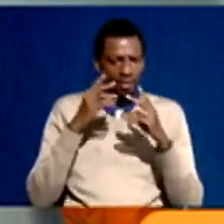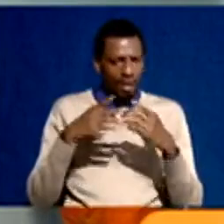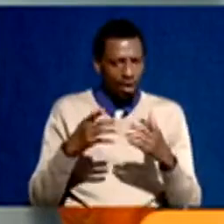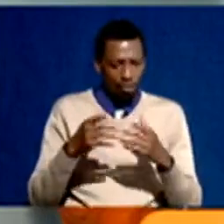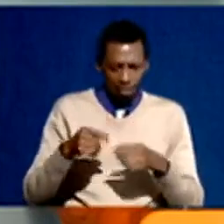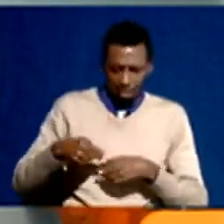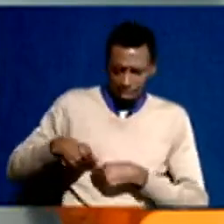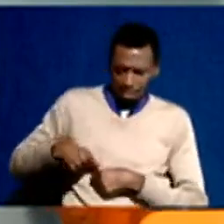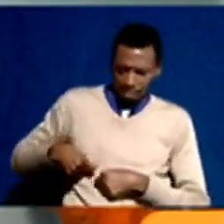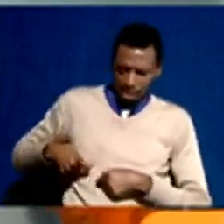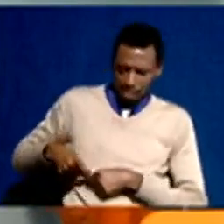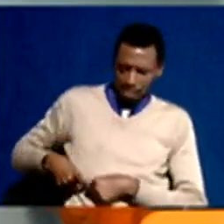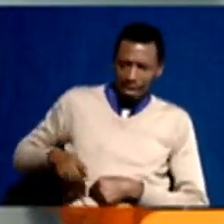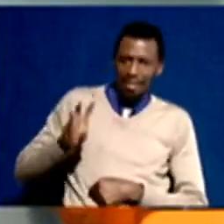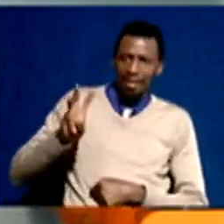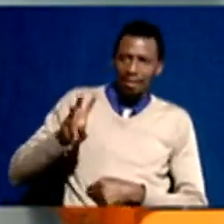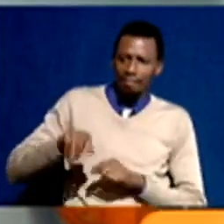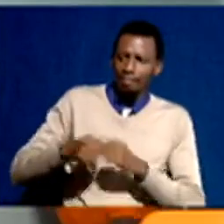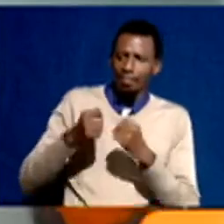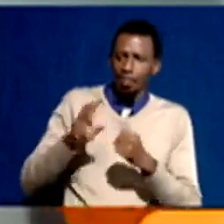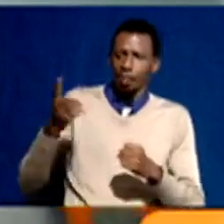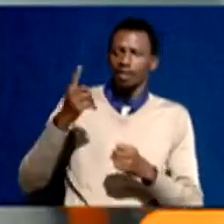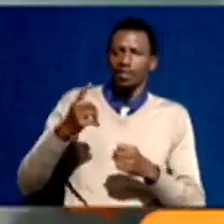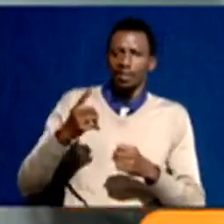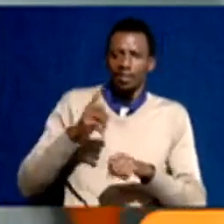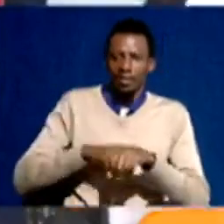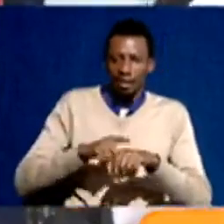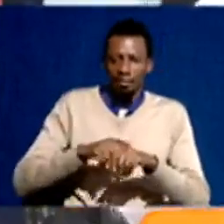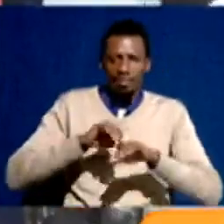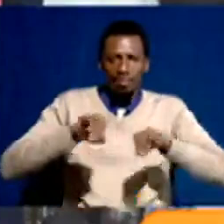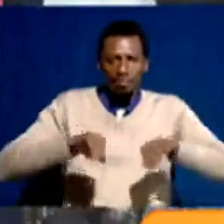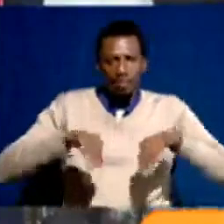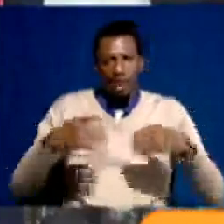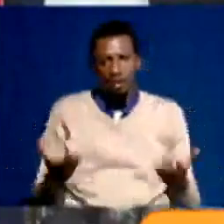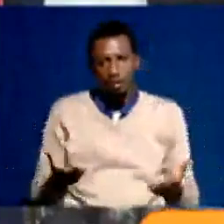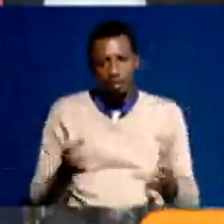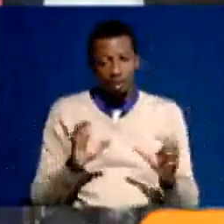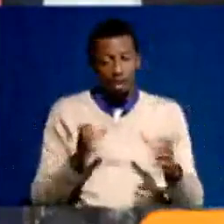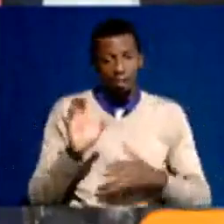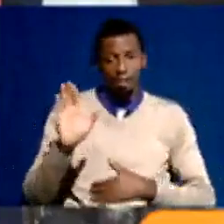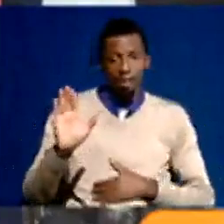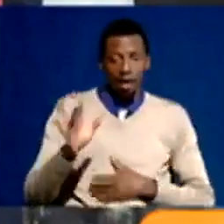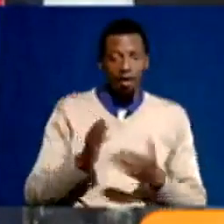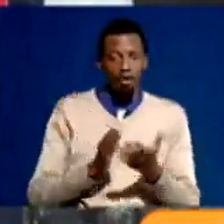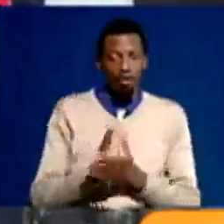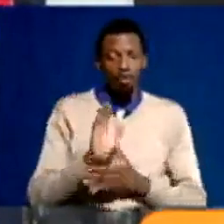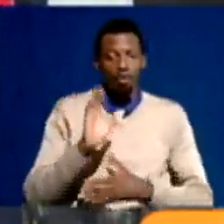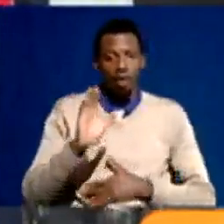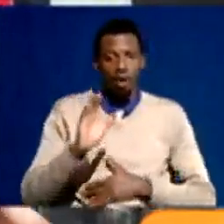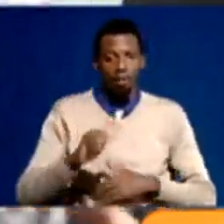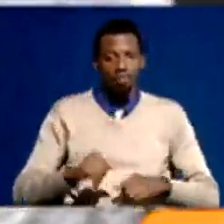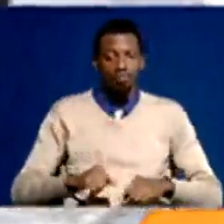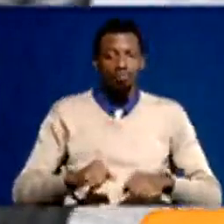tatu kama kwa kuogelea at one time, at one go. Kampuni ya Everdiva kupitia mkurugenzi wake Evelyn